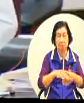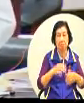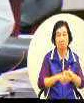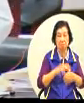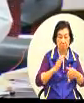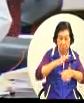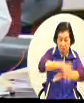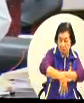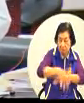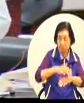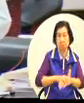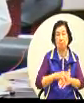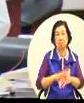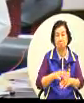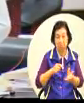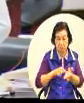情书，